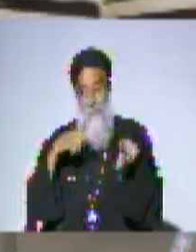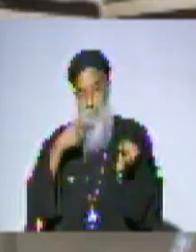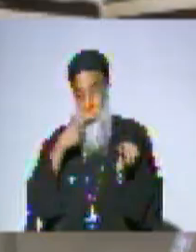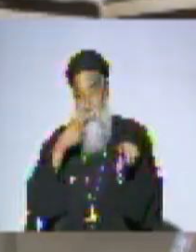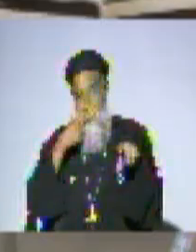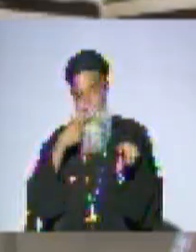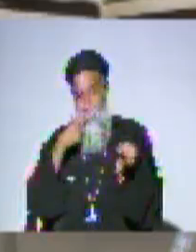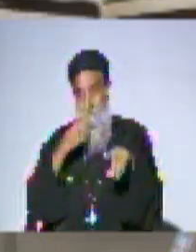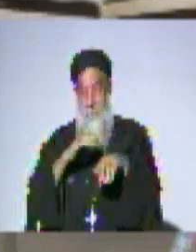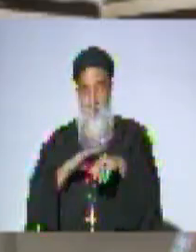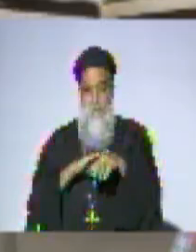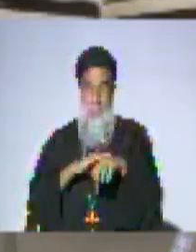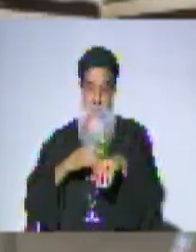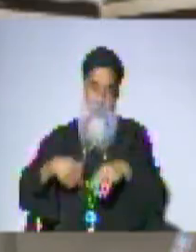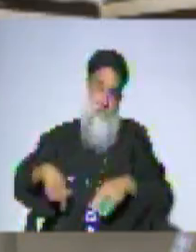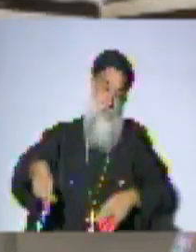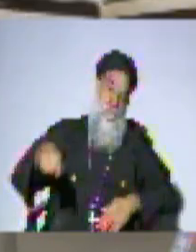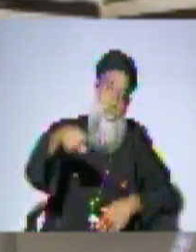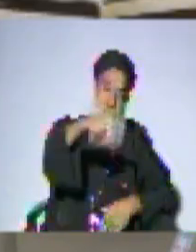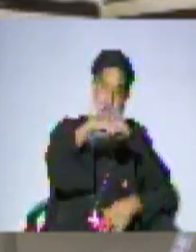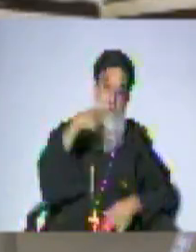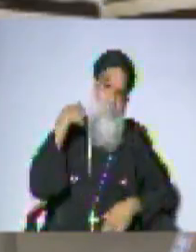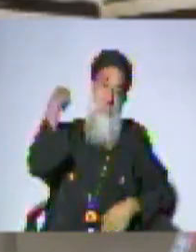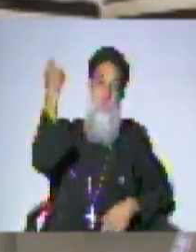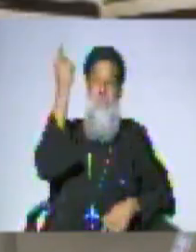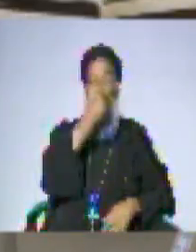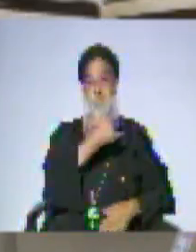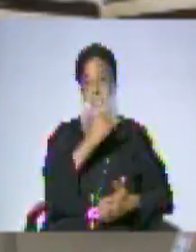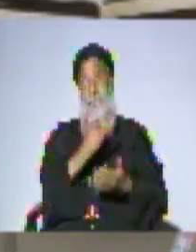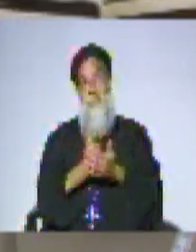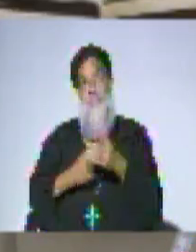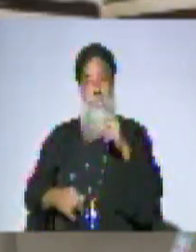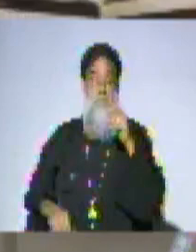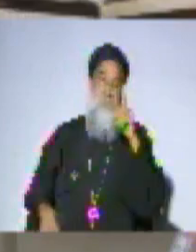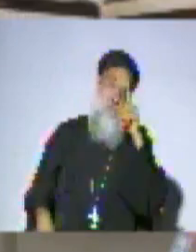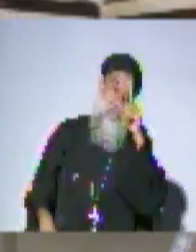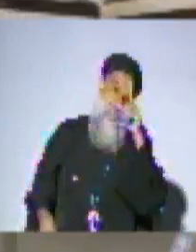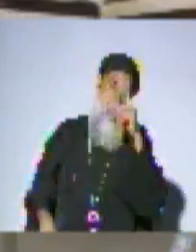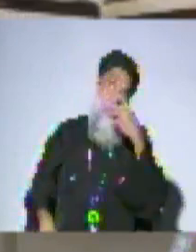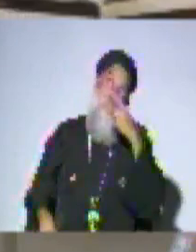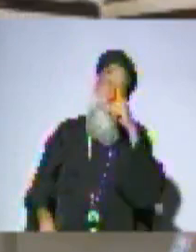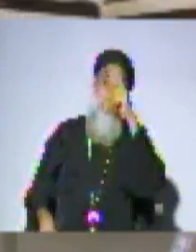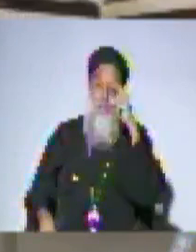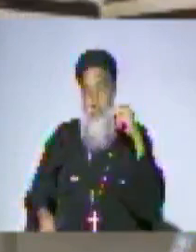حاسس قد إيه القديس ده له سلطان روحي